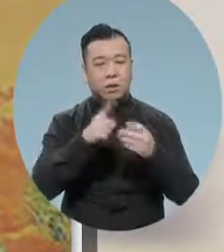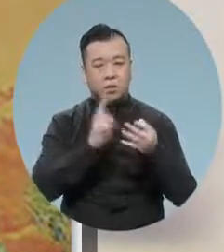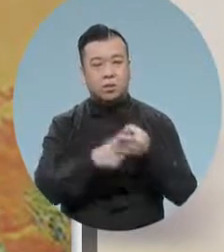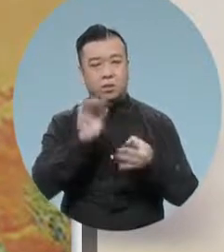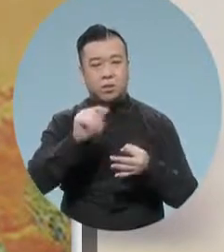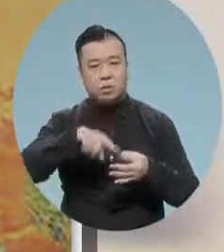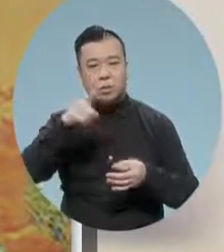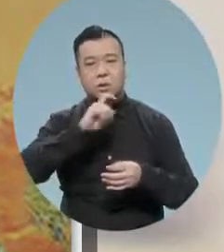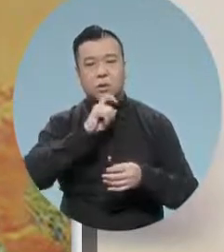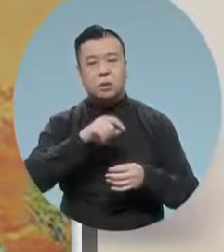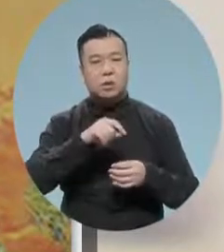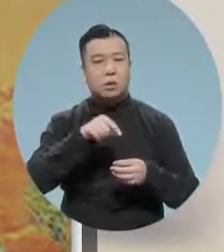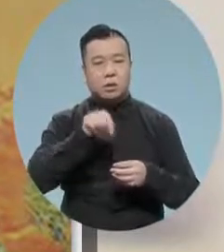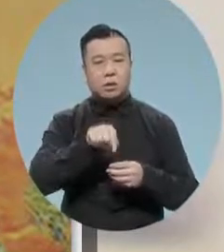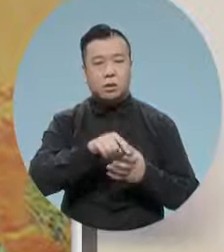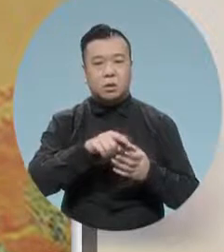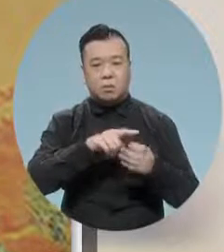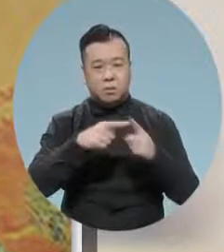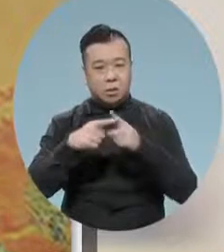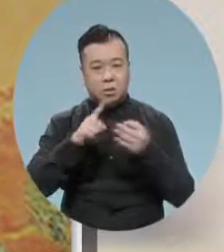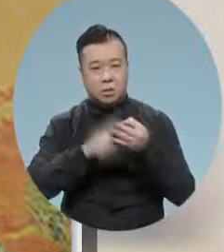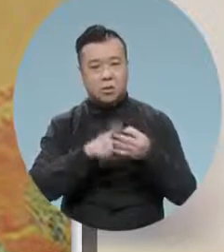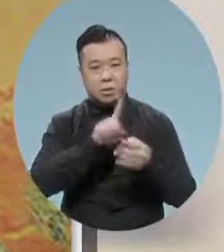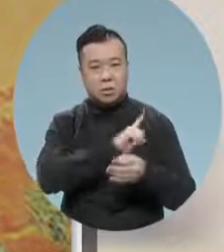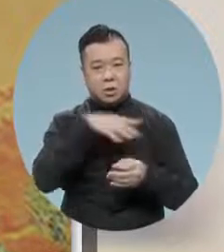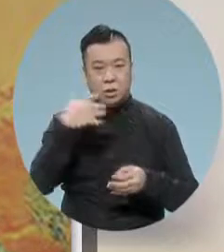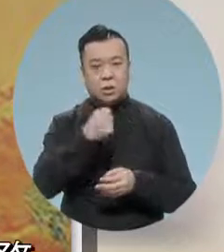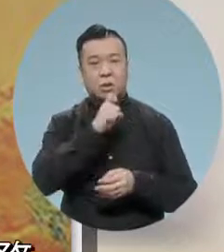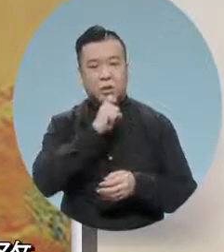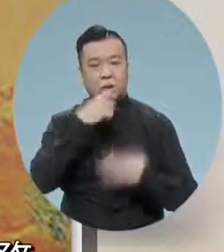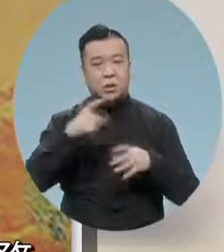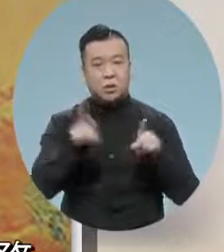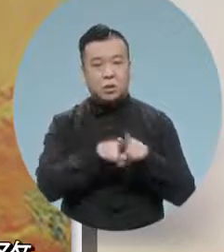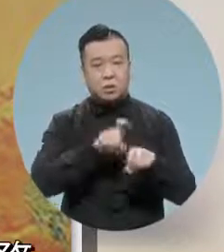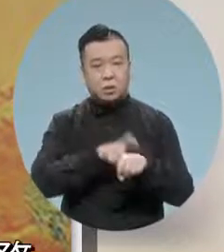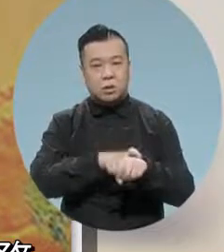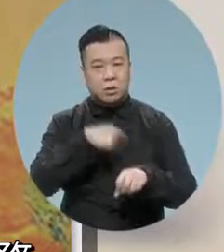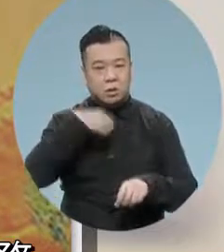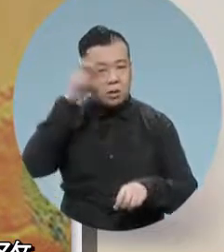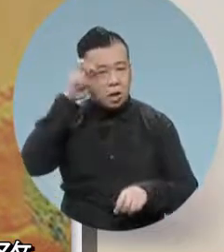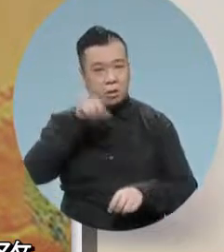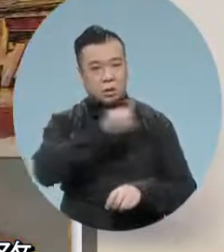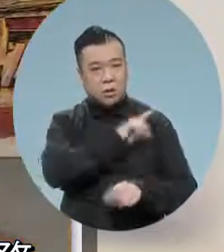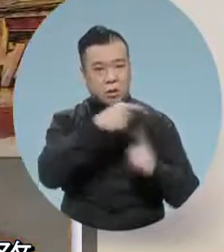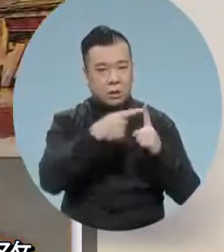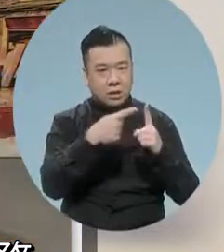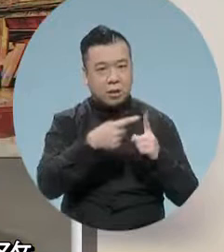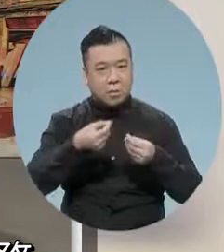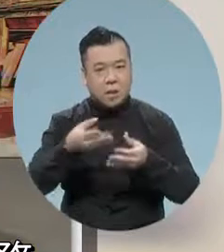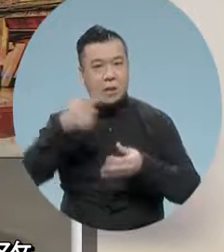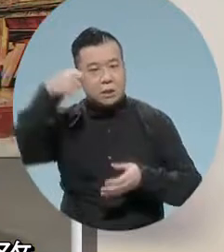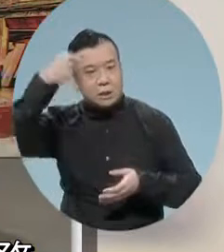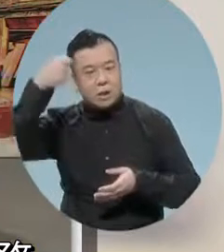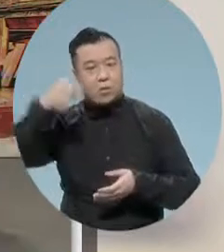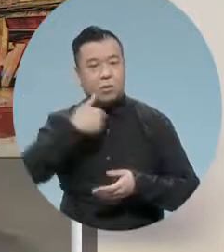帶來另一個可能性，就是民主會帶來在個人權利之餘，亦都同時要考慮一個人對於社會的義